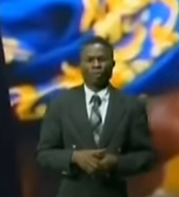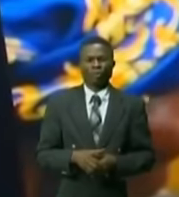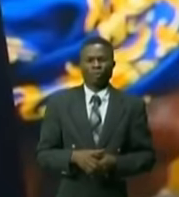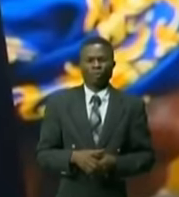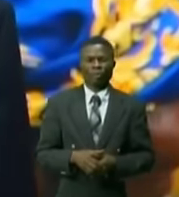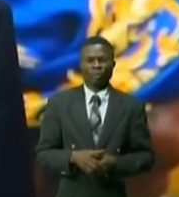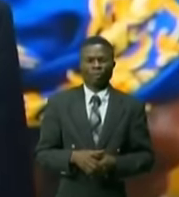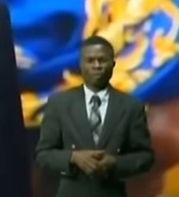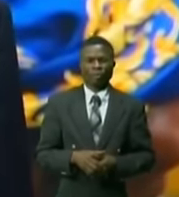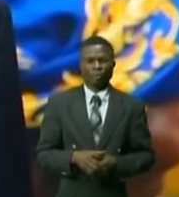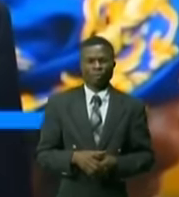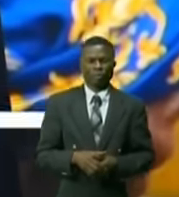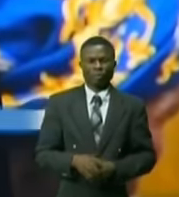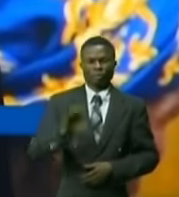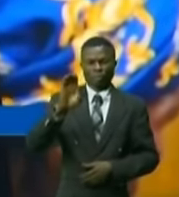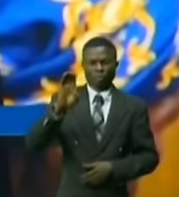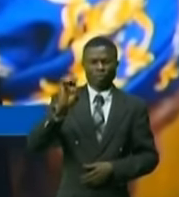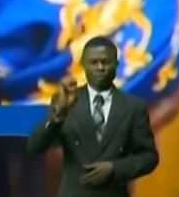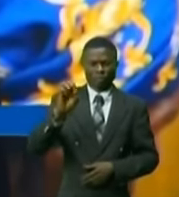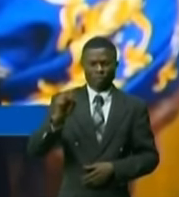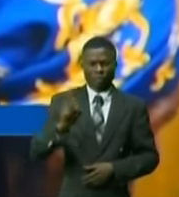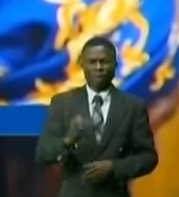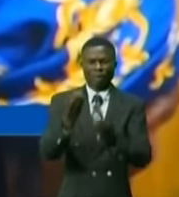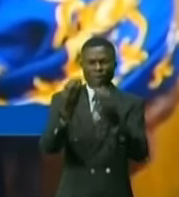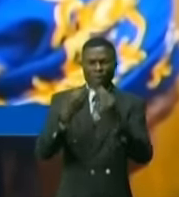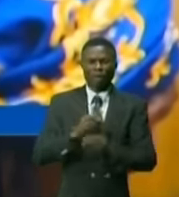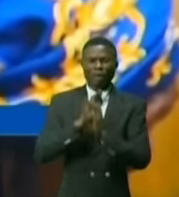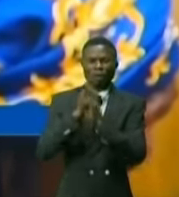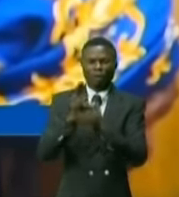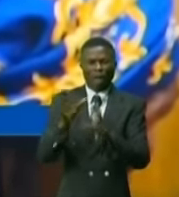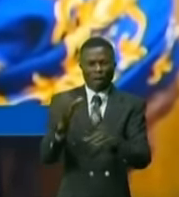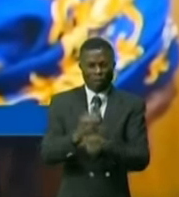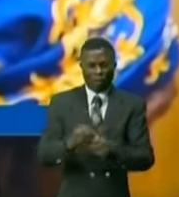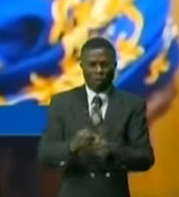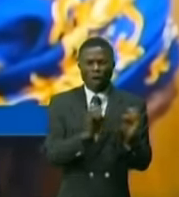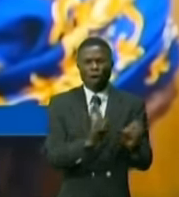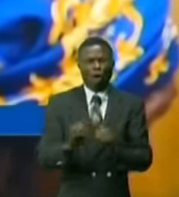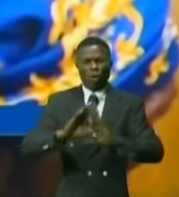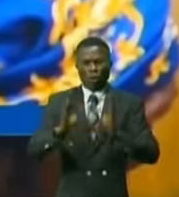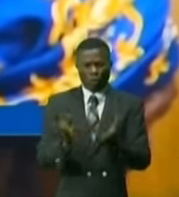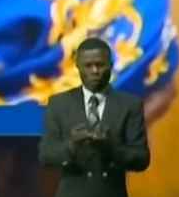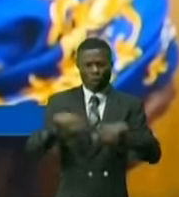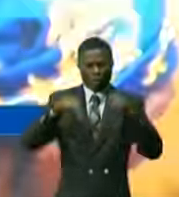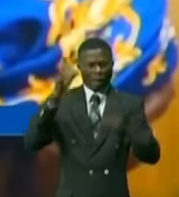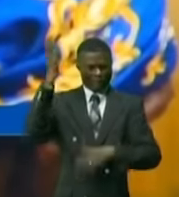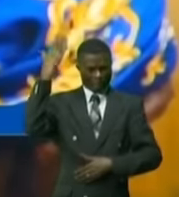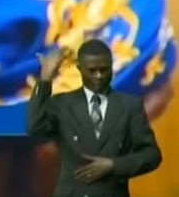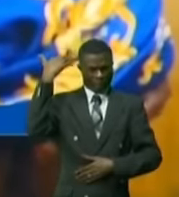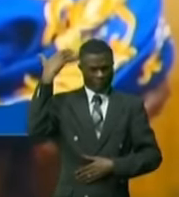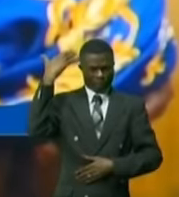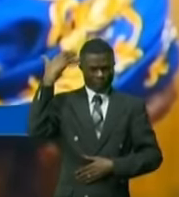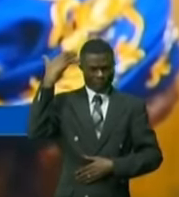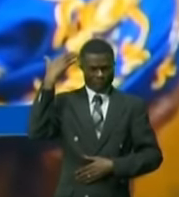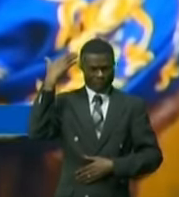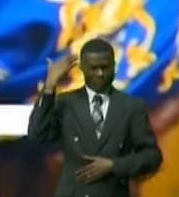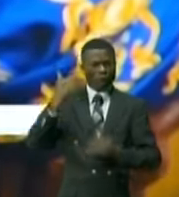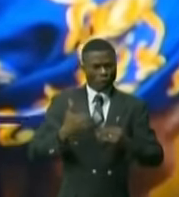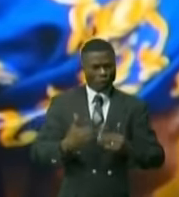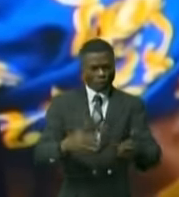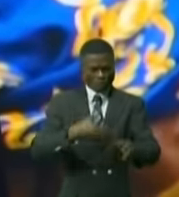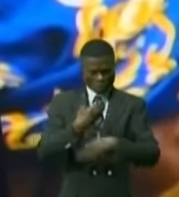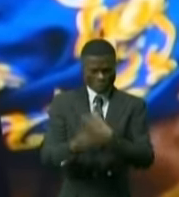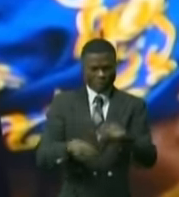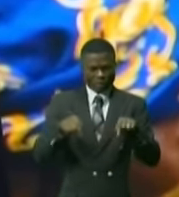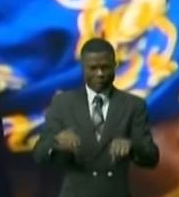la CENI a fait un bon briefing, il nous a dit ce qui s'est fait depuis quelques années, ce qu'on continue à faire dans